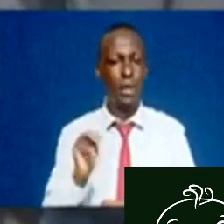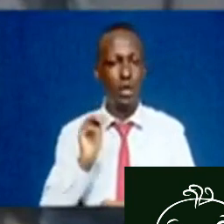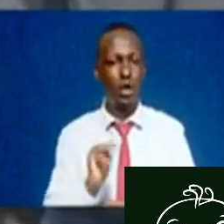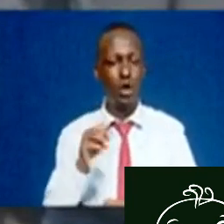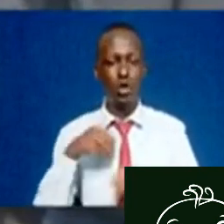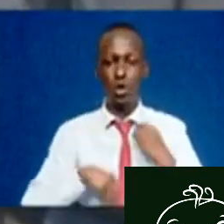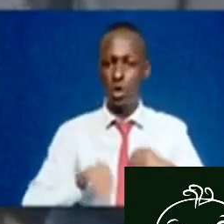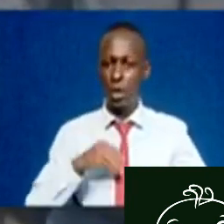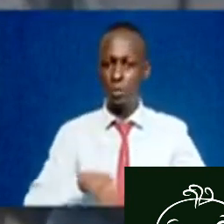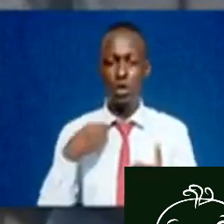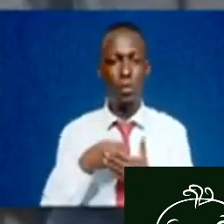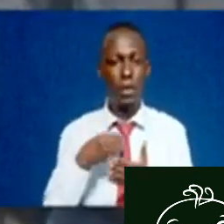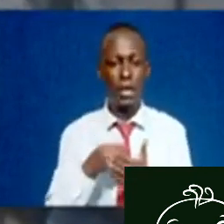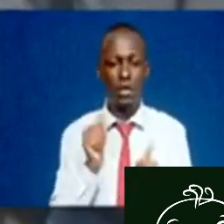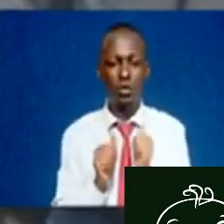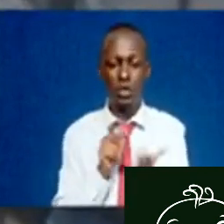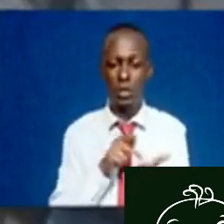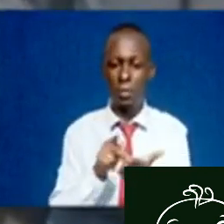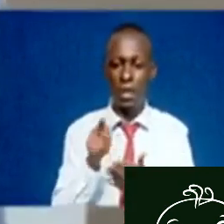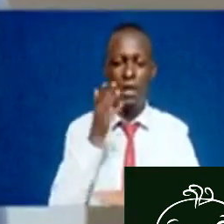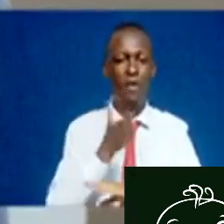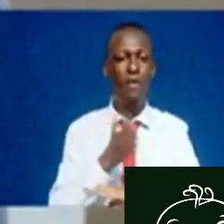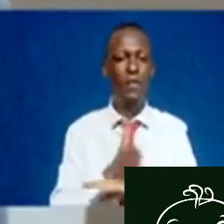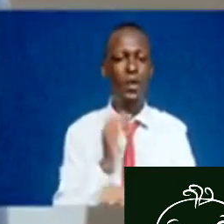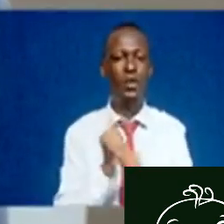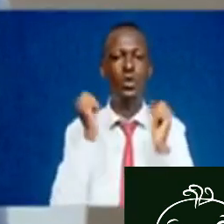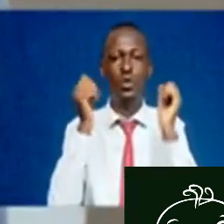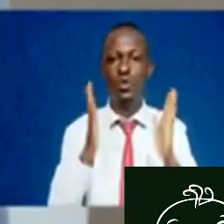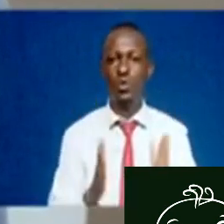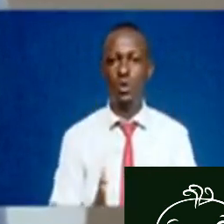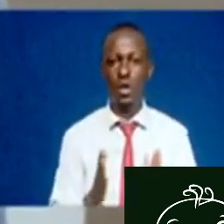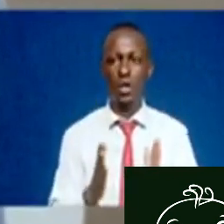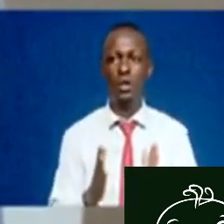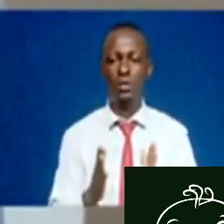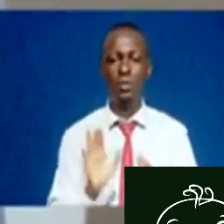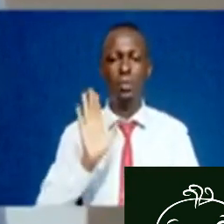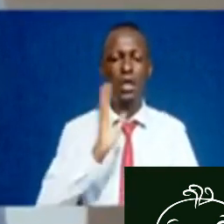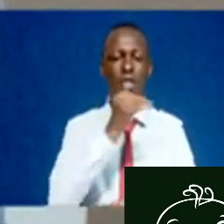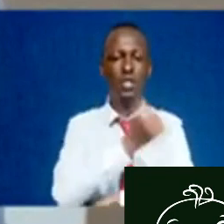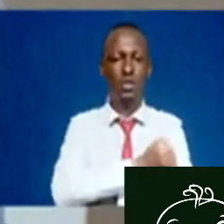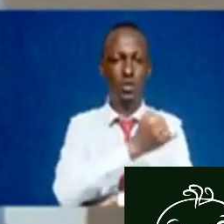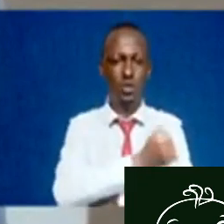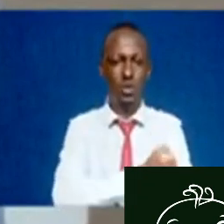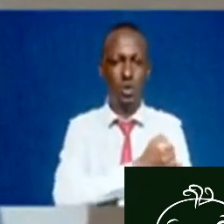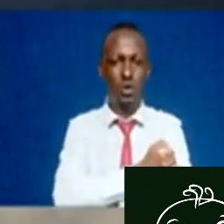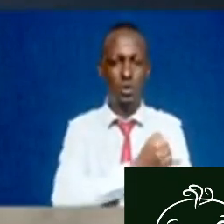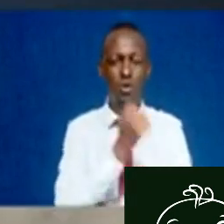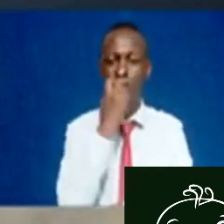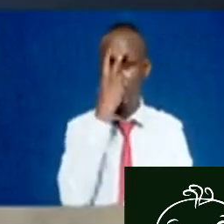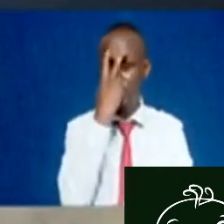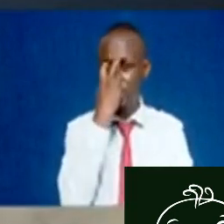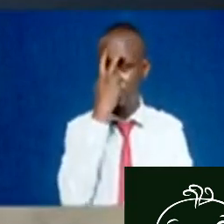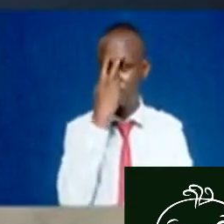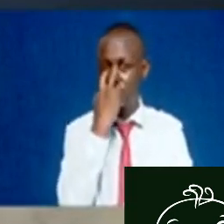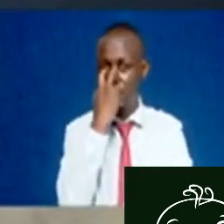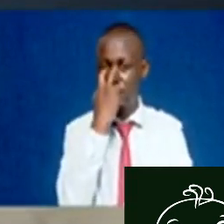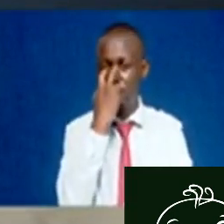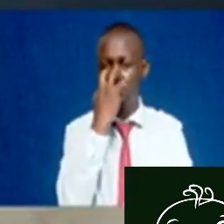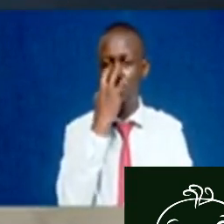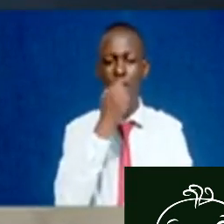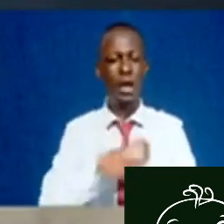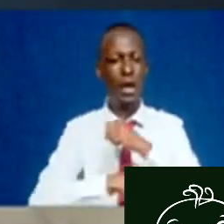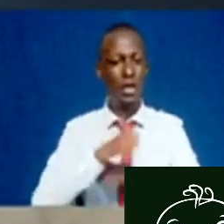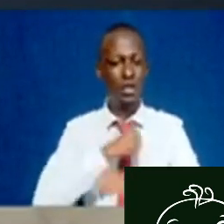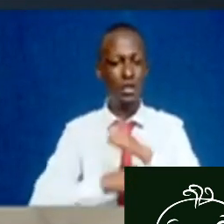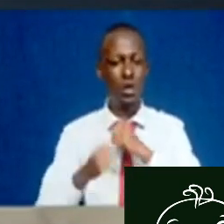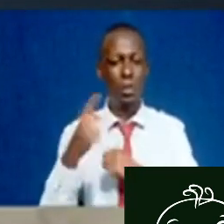pesa zinazodaiwa kulipa wafanyikazi hewa katika taasisi hiyo. Washukiwa walidaiwa kutekeleza hayo kati ya